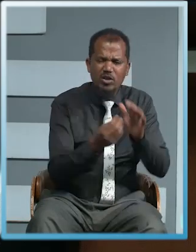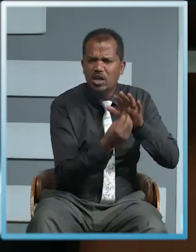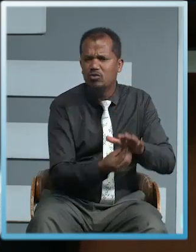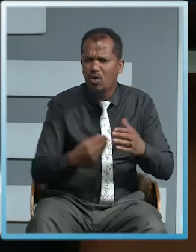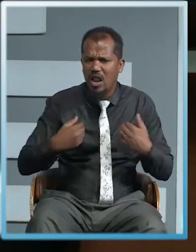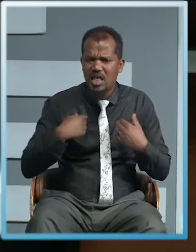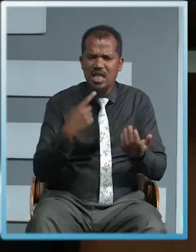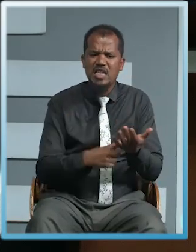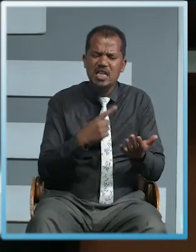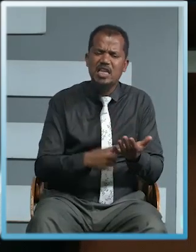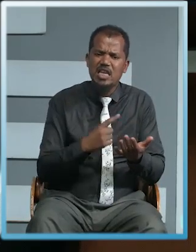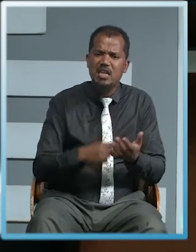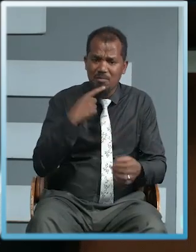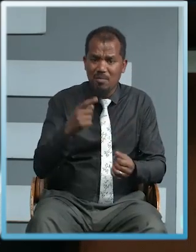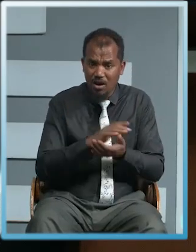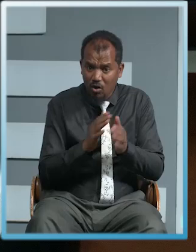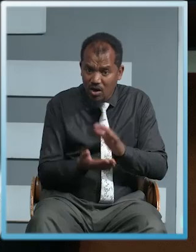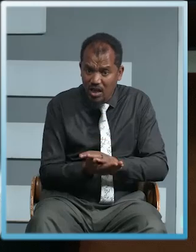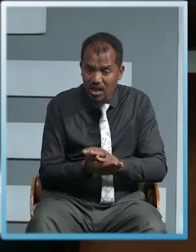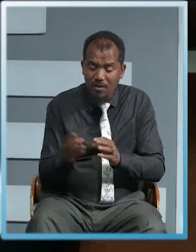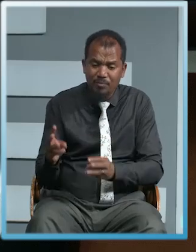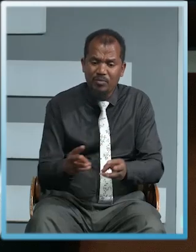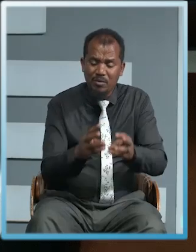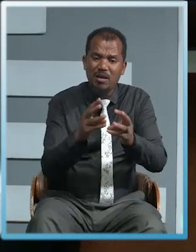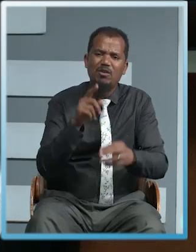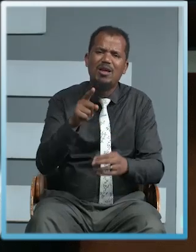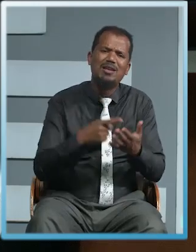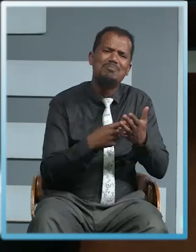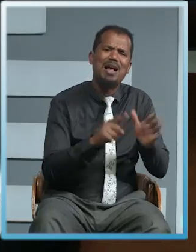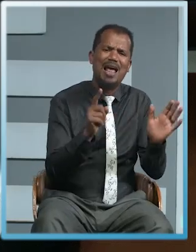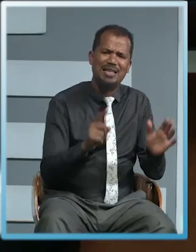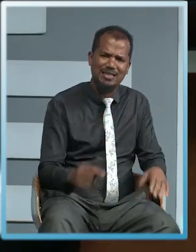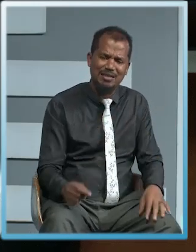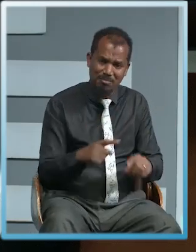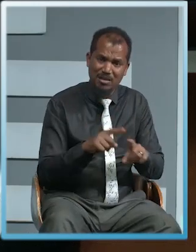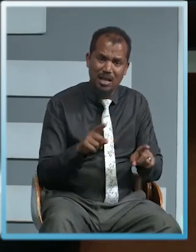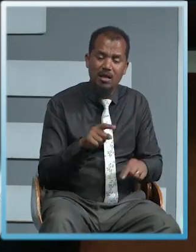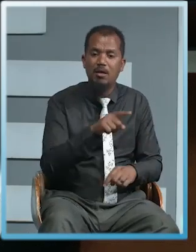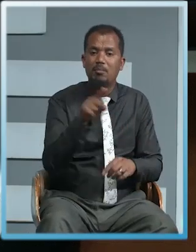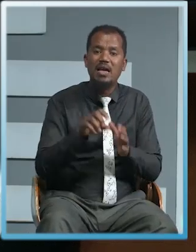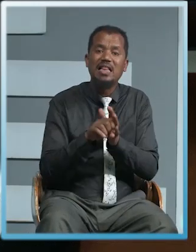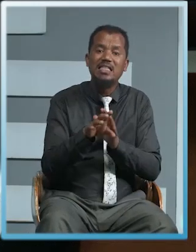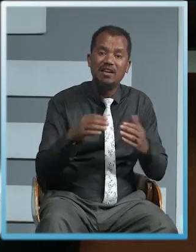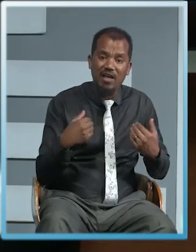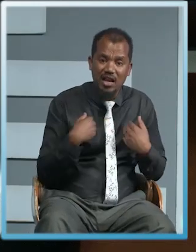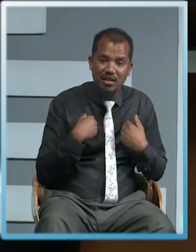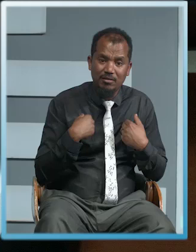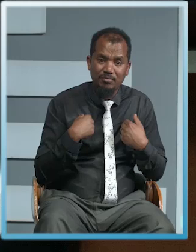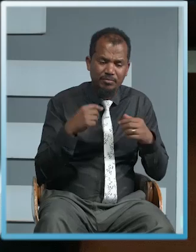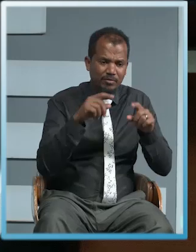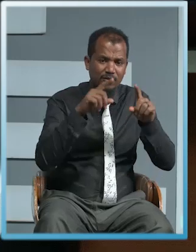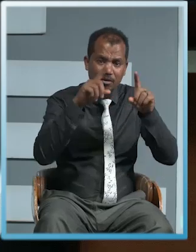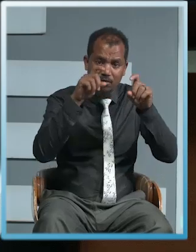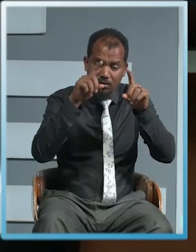አለ እንዲያለ የሚባል ከሆነ መንገዱ ያንን ማጋለጥ ነው በተለይም በእናንተ ዘርፍ ያለ